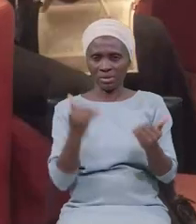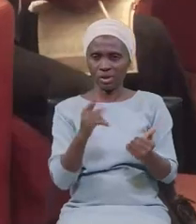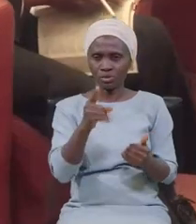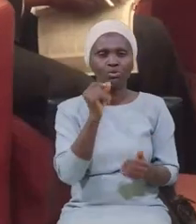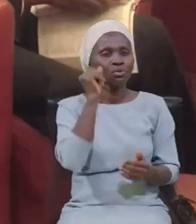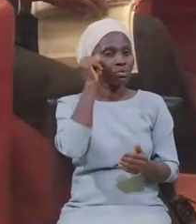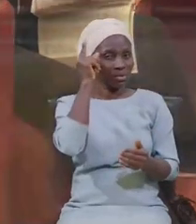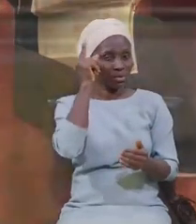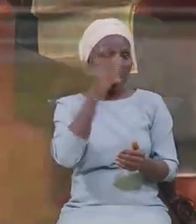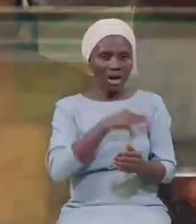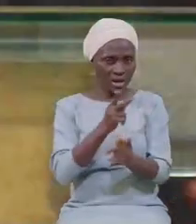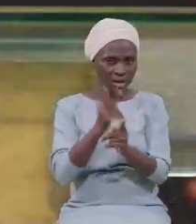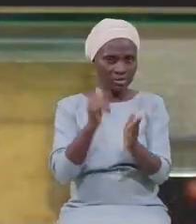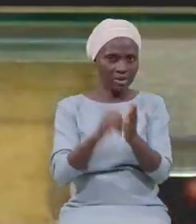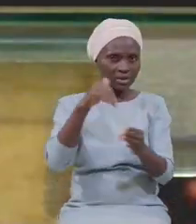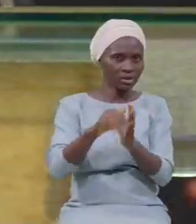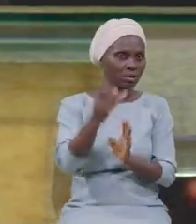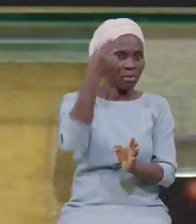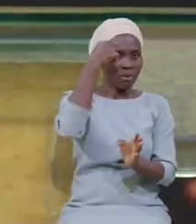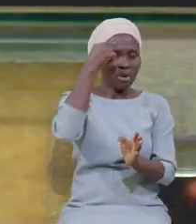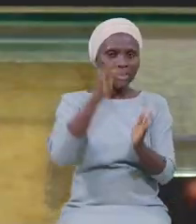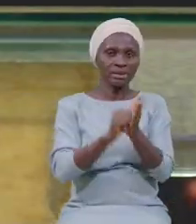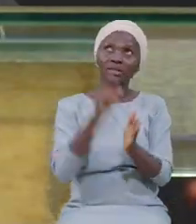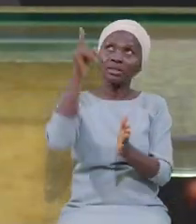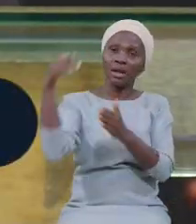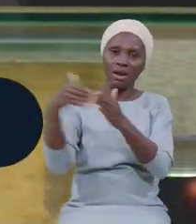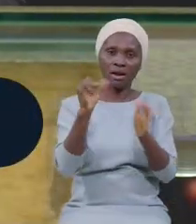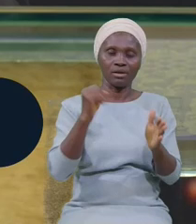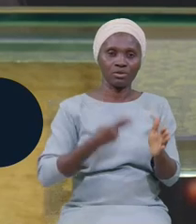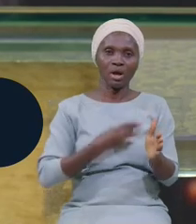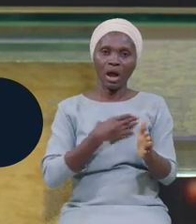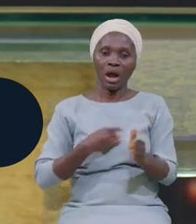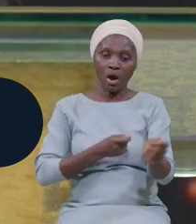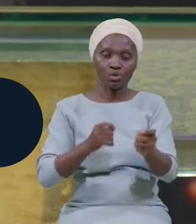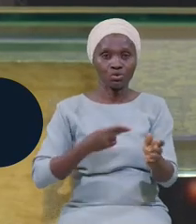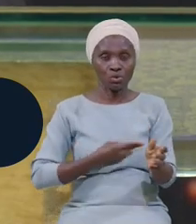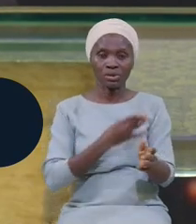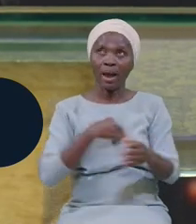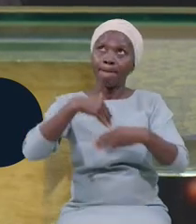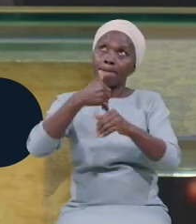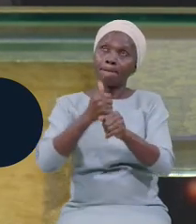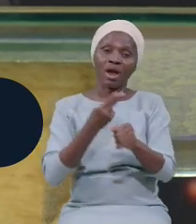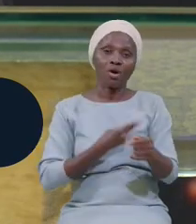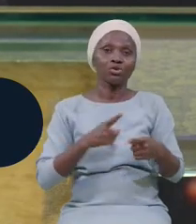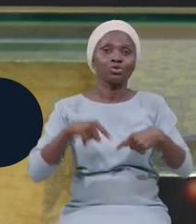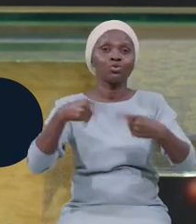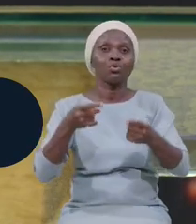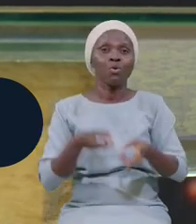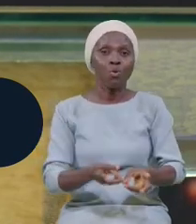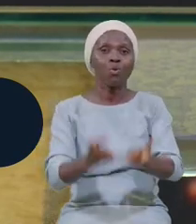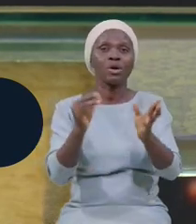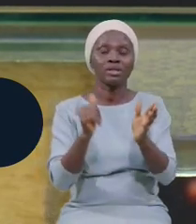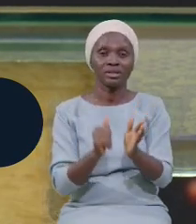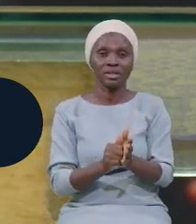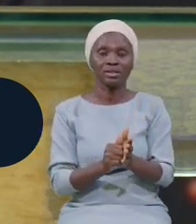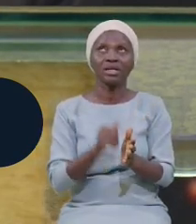que Dieu nous conduit, nous contrôle, Dieu nous fait aller à la direction qui